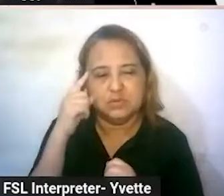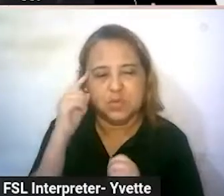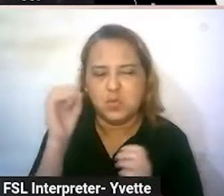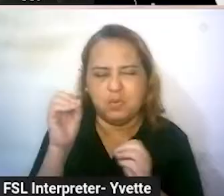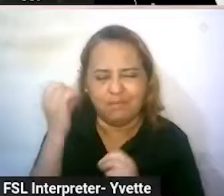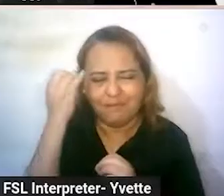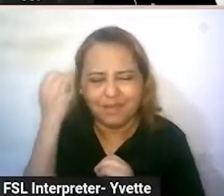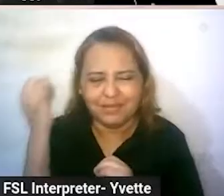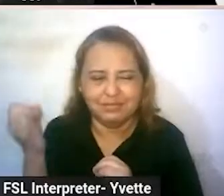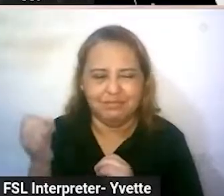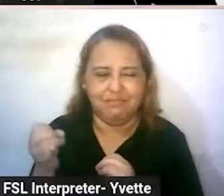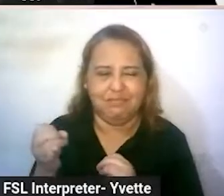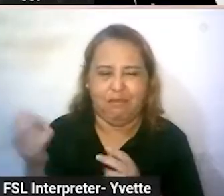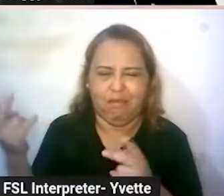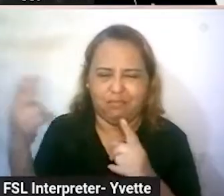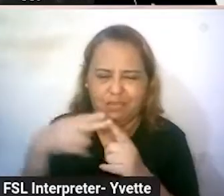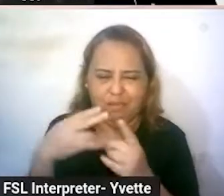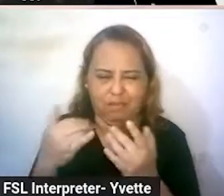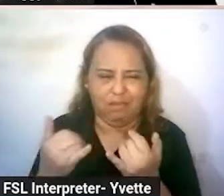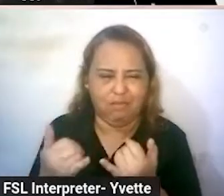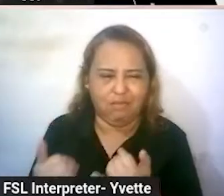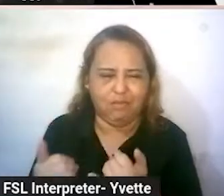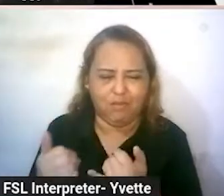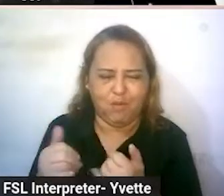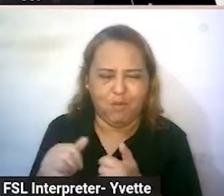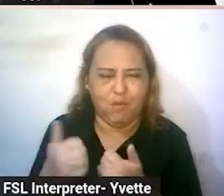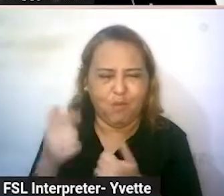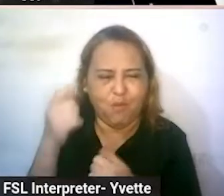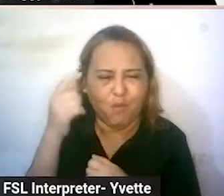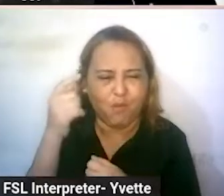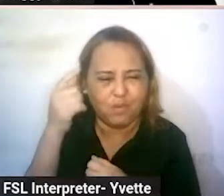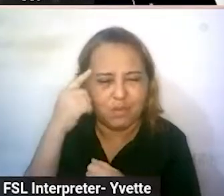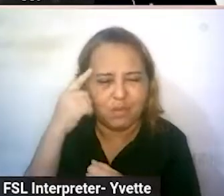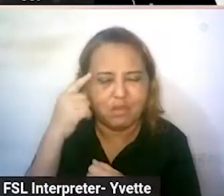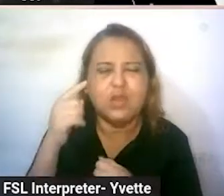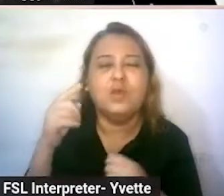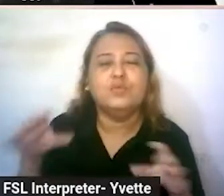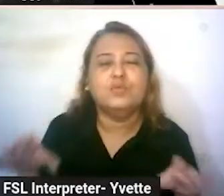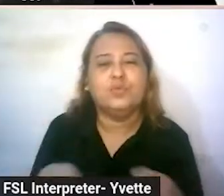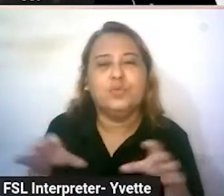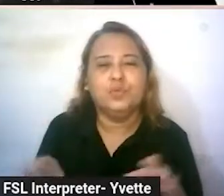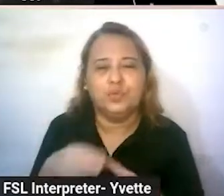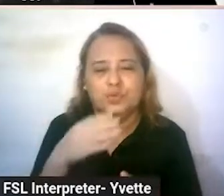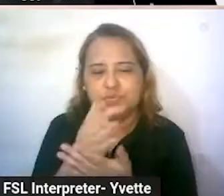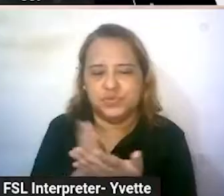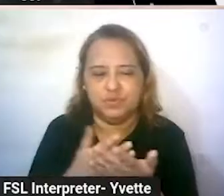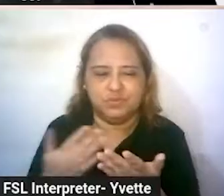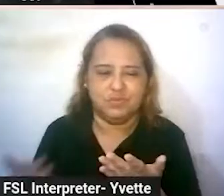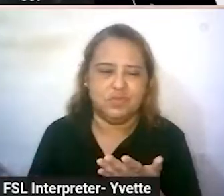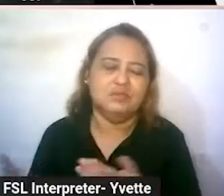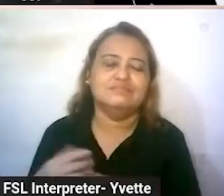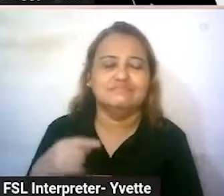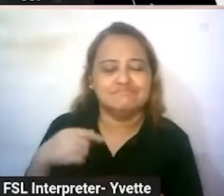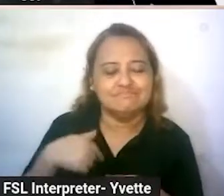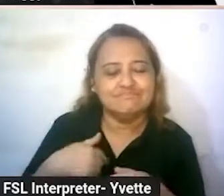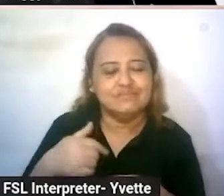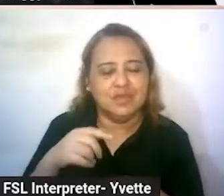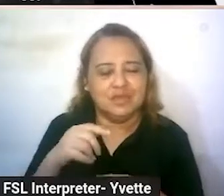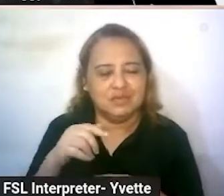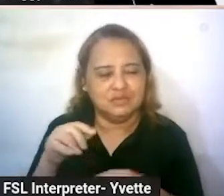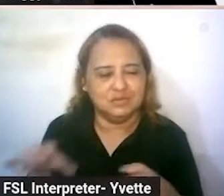rin until now, hindi ko alam kung ba't ko naisip na I have to do something. Kaya tumawag-tawag talaga ako.